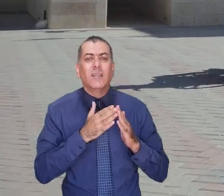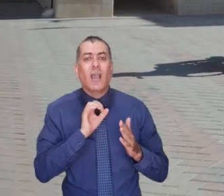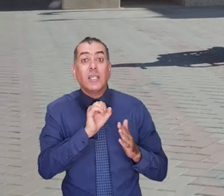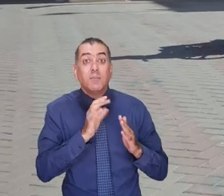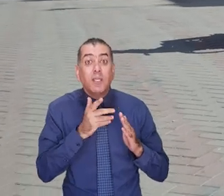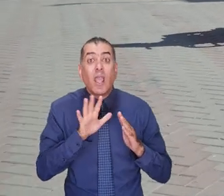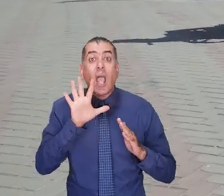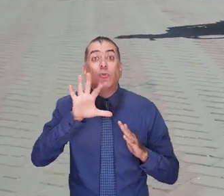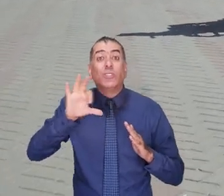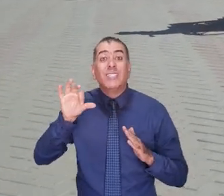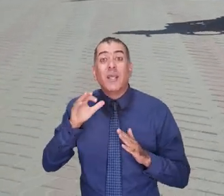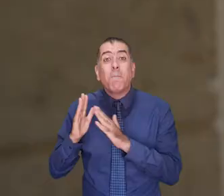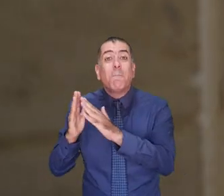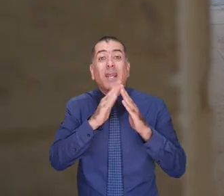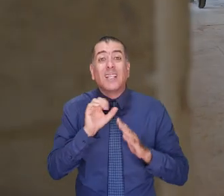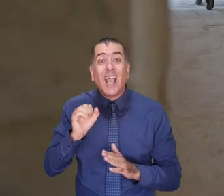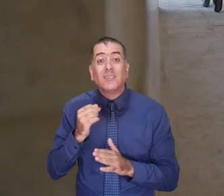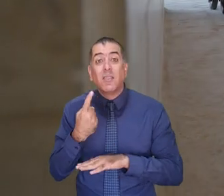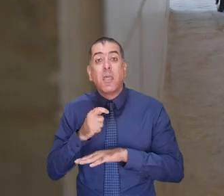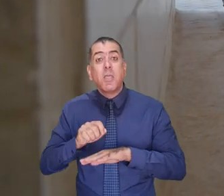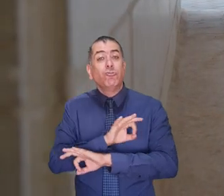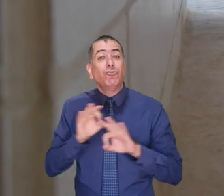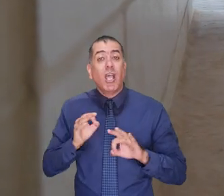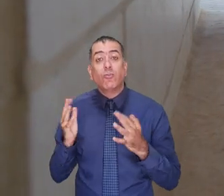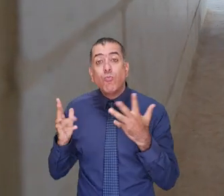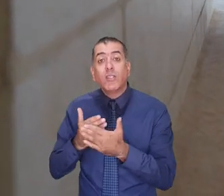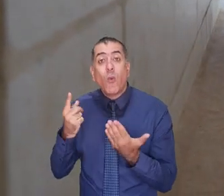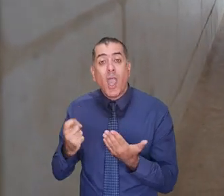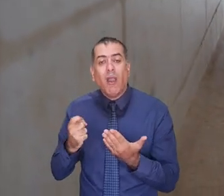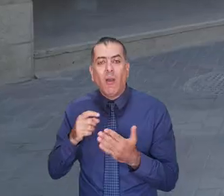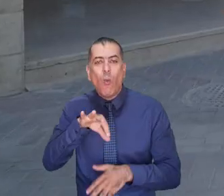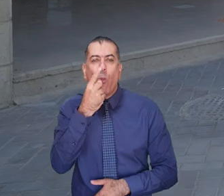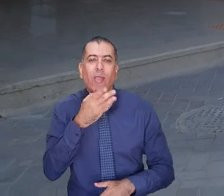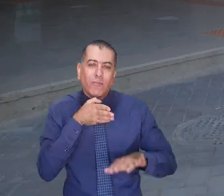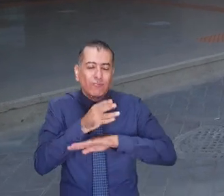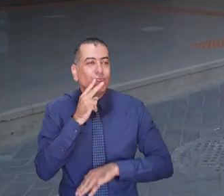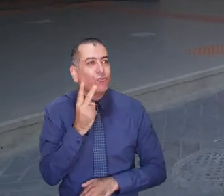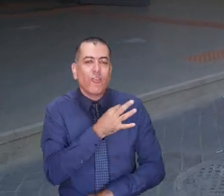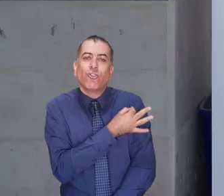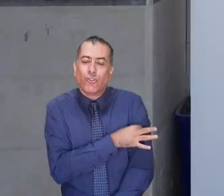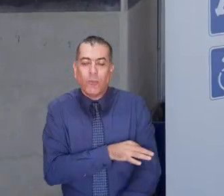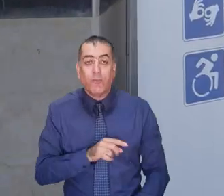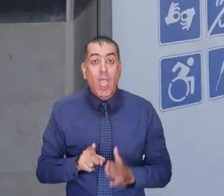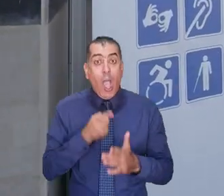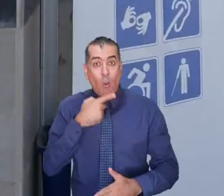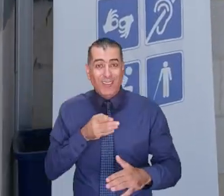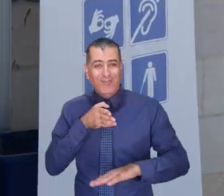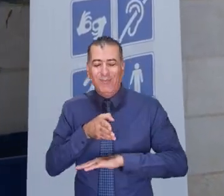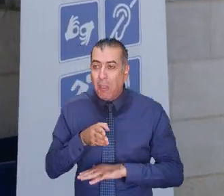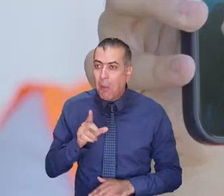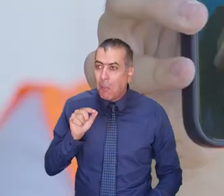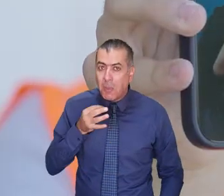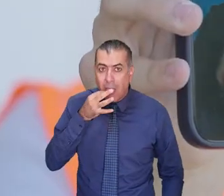ال 95 النموذجيه ل تجهزوا لتسهيل العمليه الانتخابيه على الاشخاص ذوي الاعاقه لاحظت من البدايه شغلات